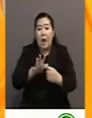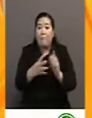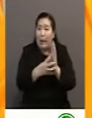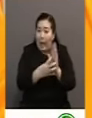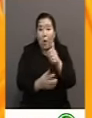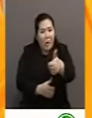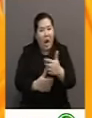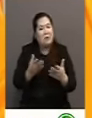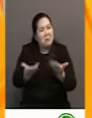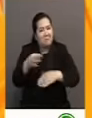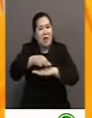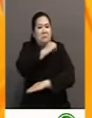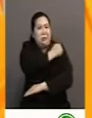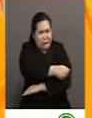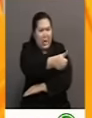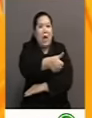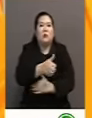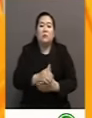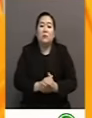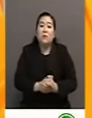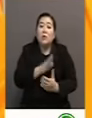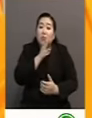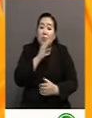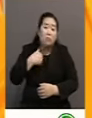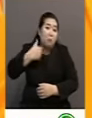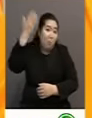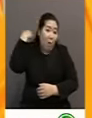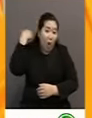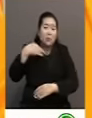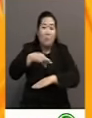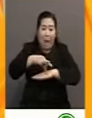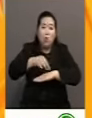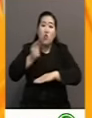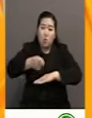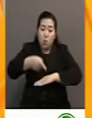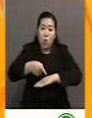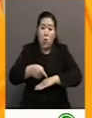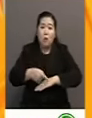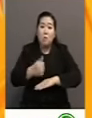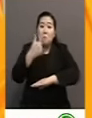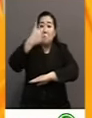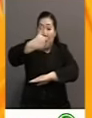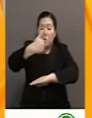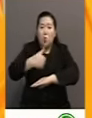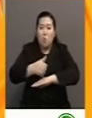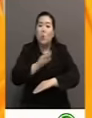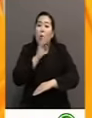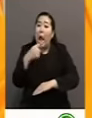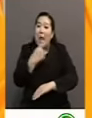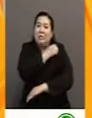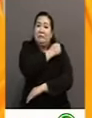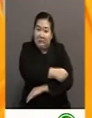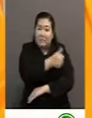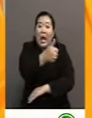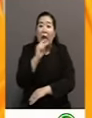ได้ทั้งสิ้นต่างกันกับก่อนหน้านี้ถ้าเกิดยังดำรงสมณศักดิ์อยู่ผู้ที่จะสึกได้ก็จะมีเจ้าคณะหนกับเจ้าคณะภา